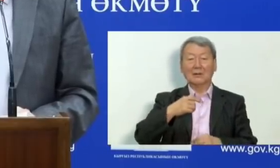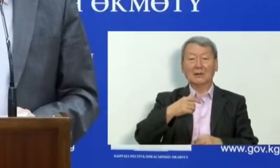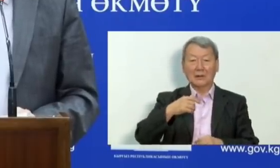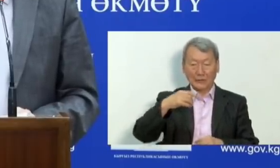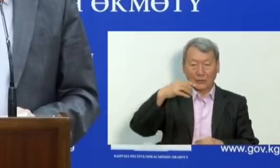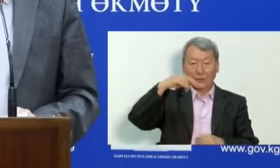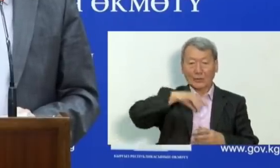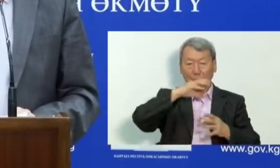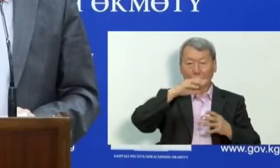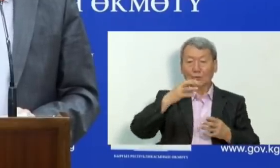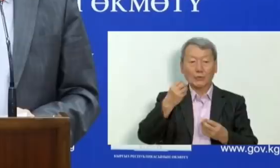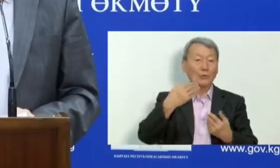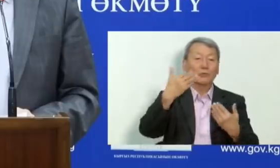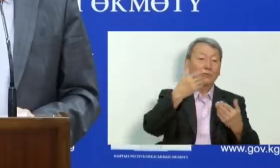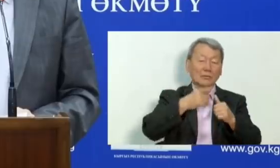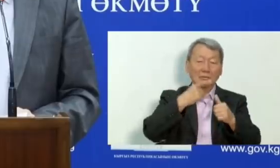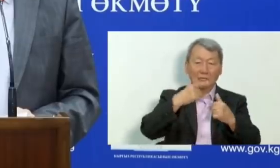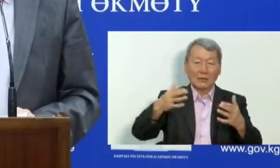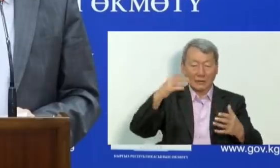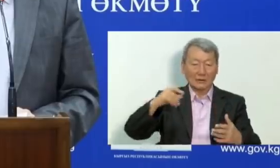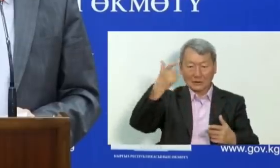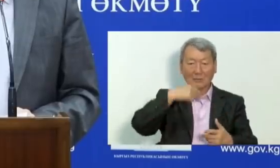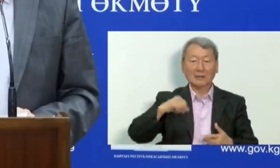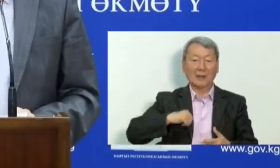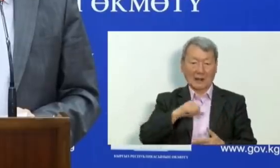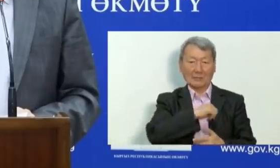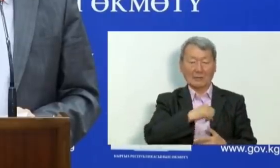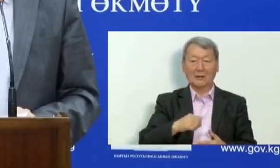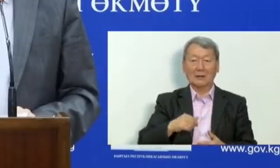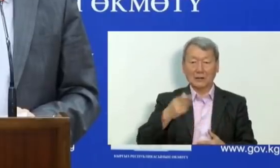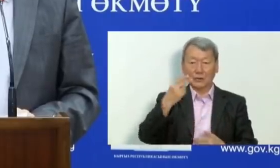түшүрө турган дары дармектерден болуп, ошол эле учурда